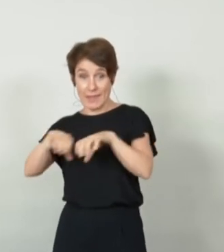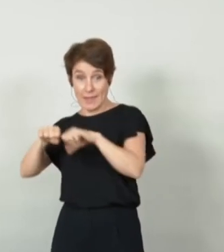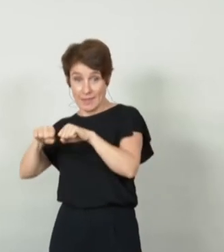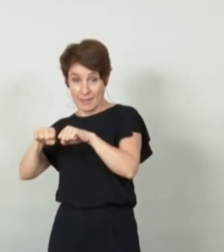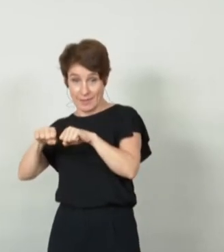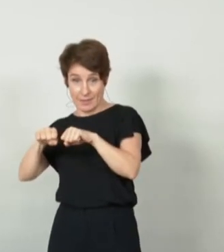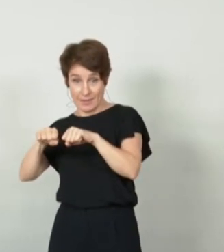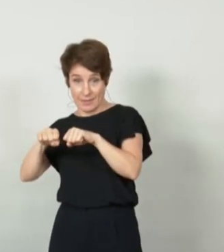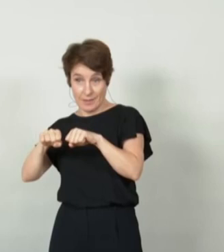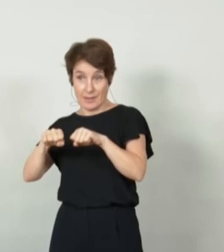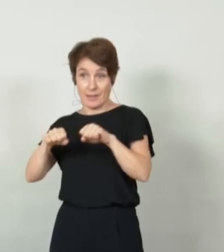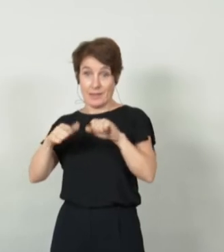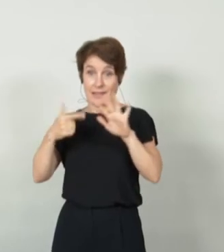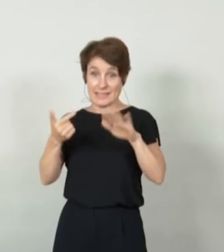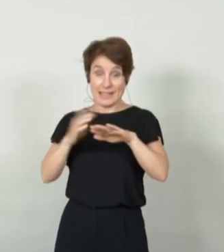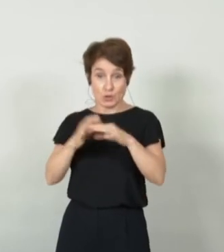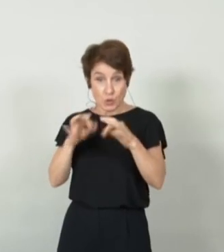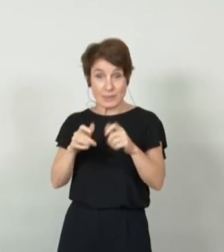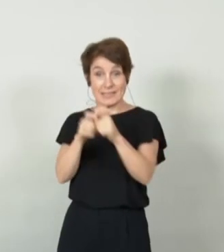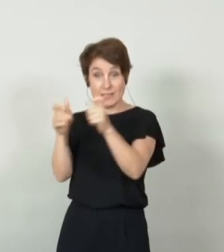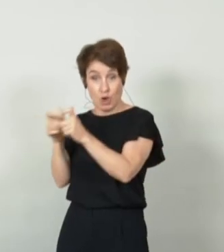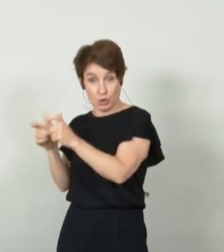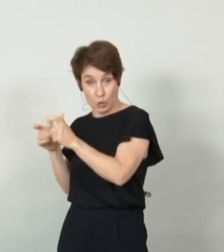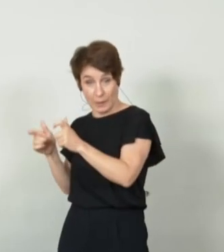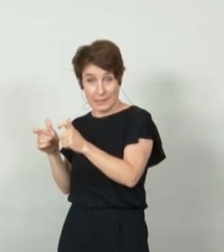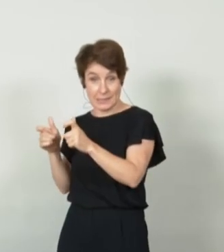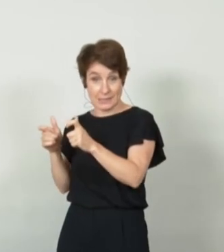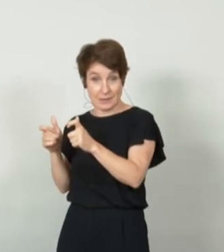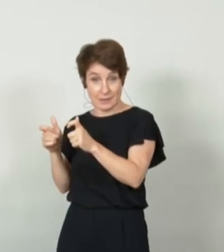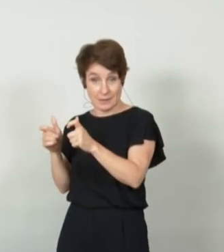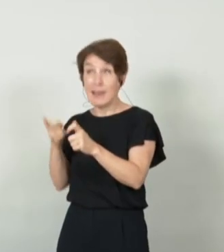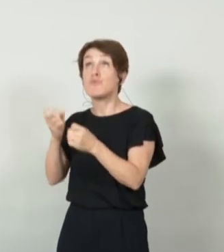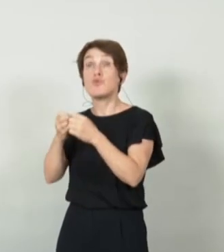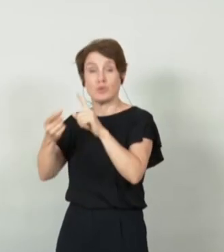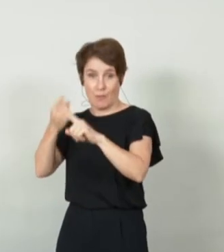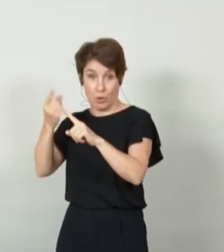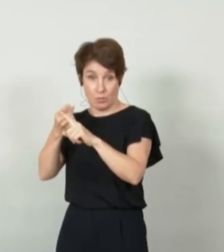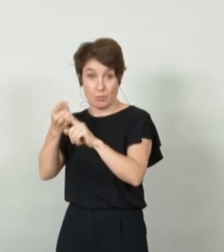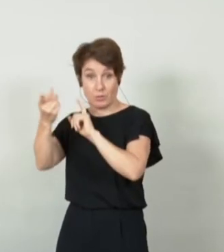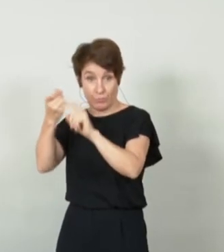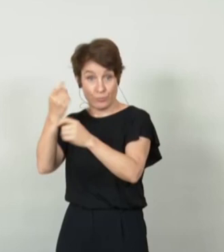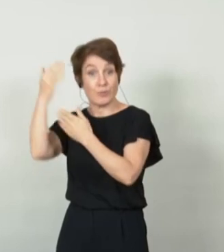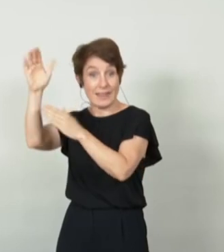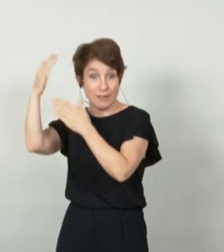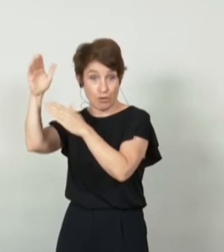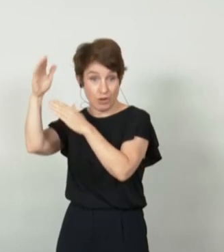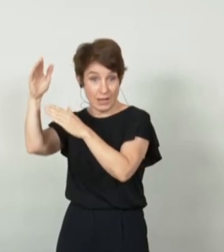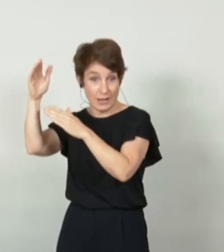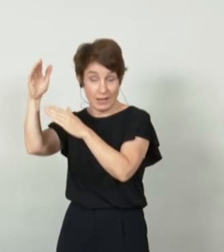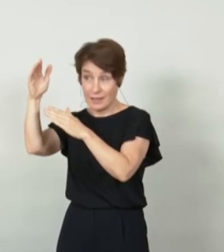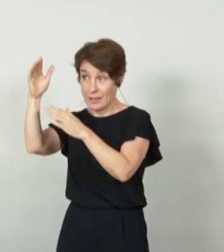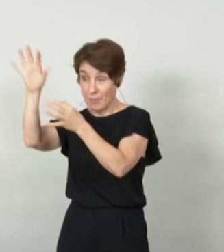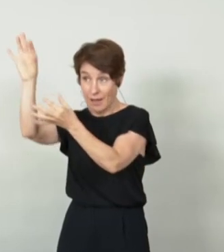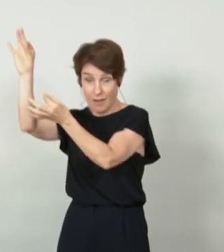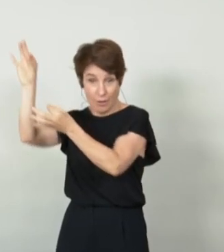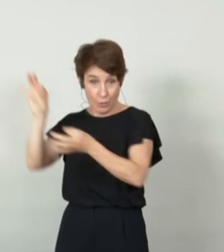des 10 entreprises les plus importantes qui sont étrangères ça fait deux lignes dans la